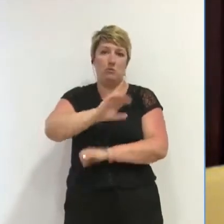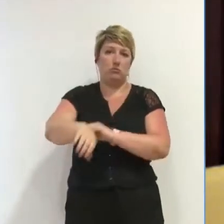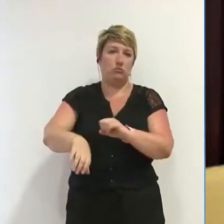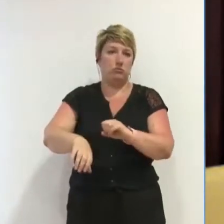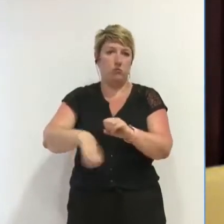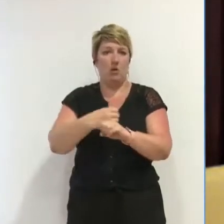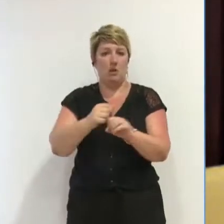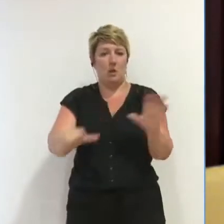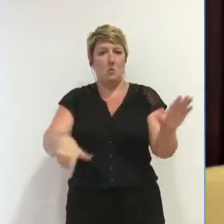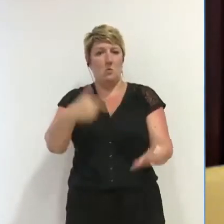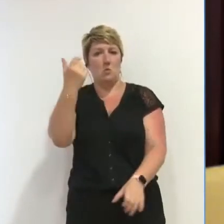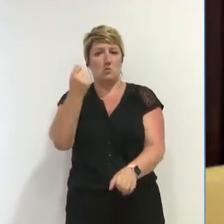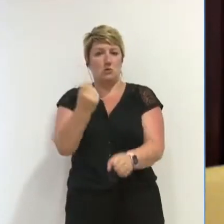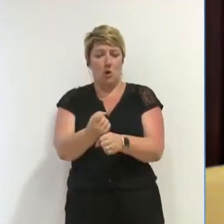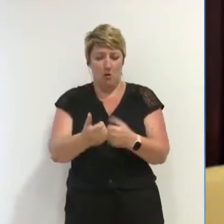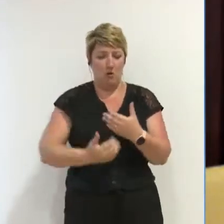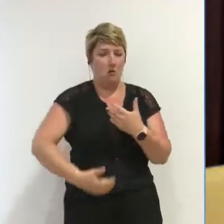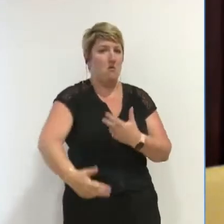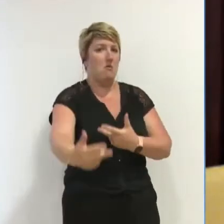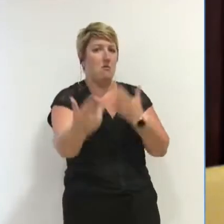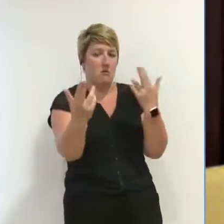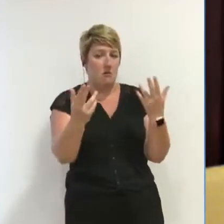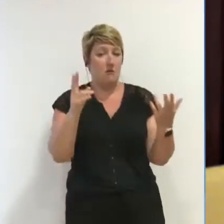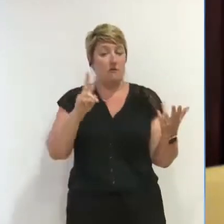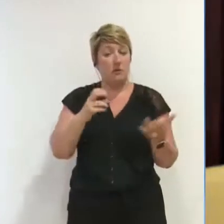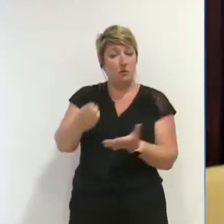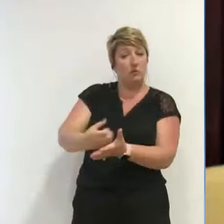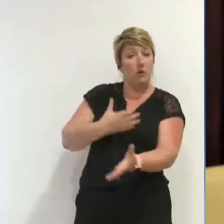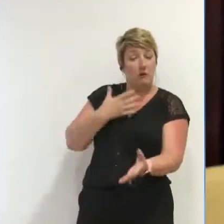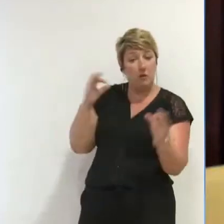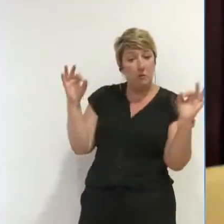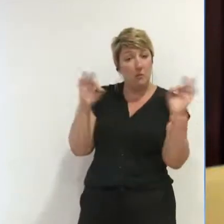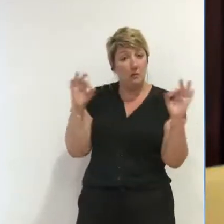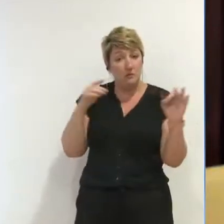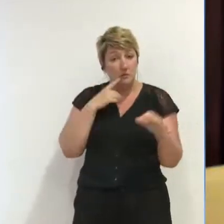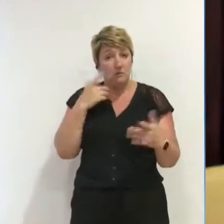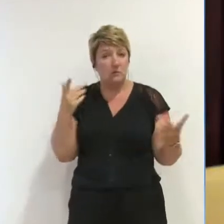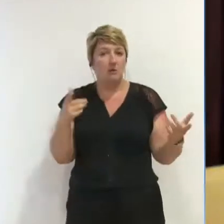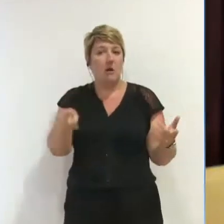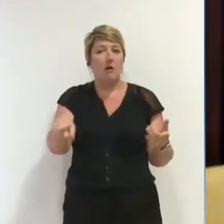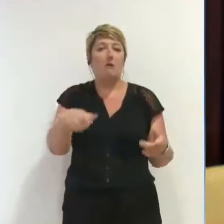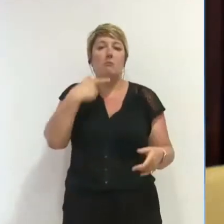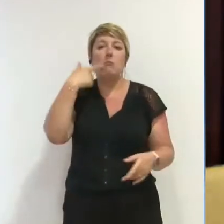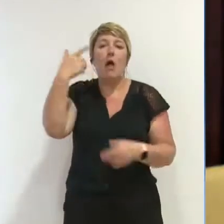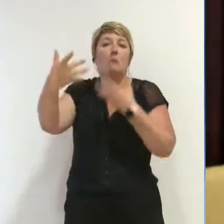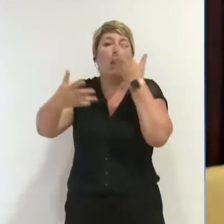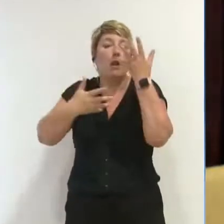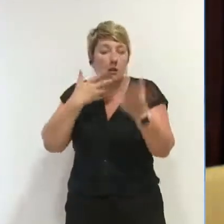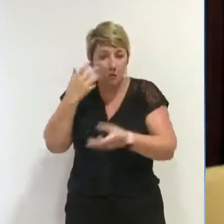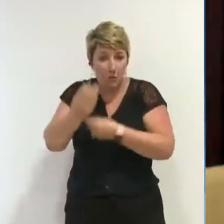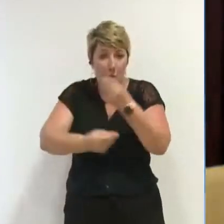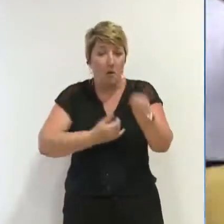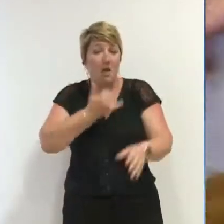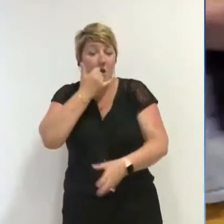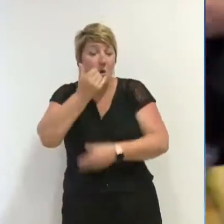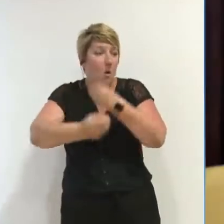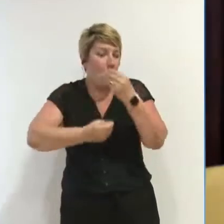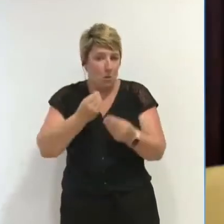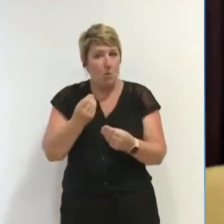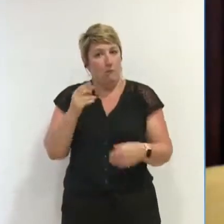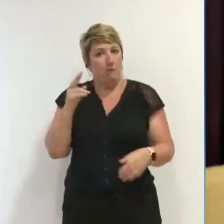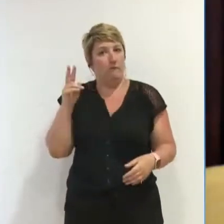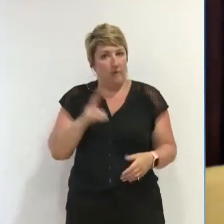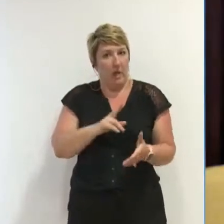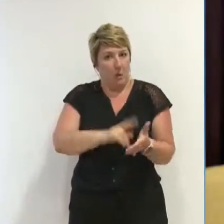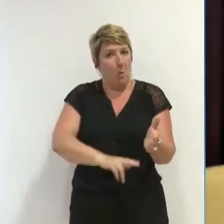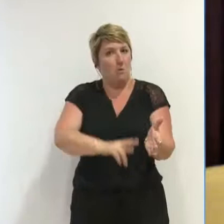Alors, comme nous, conseils municipaux grenoblois, on n'a pas été informés de ce contrat, est-ce que c'est un abus de langage, voilà, ou est-ce que c'est une erreur ou est-ce